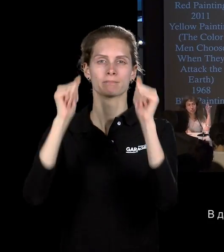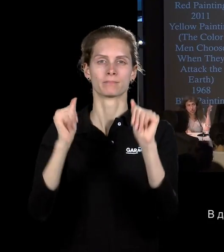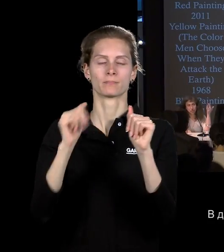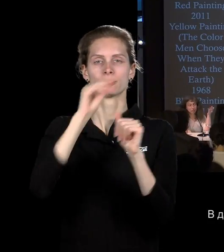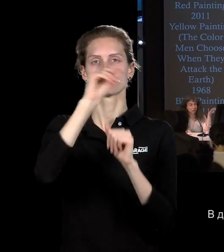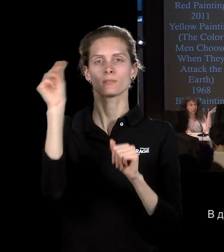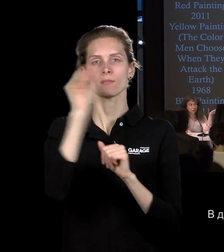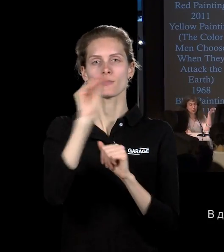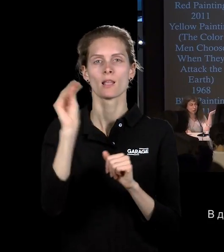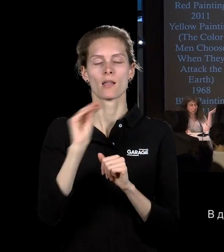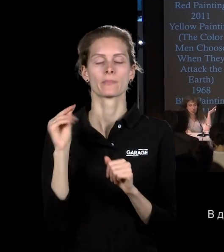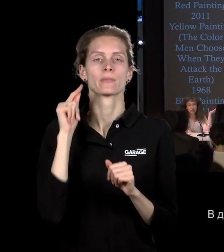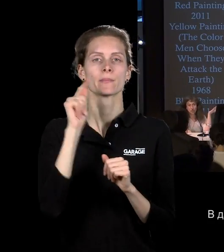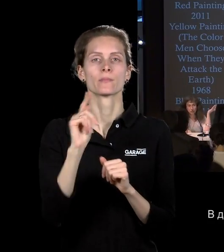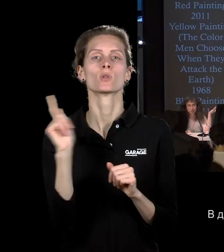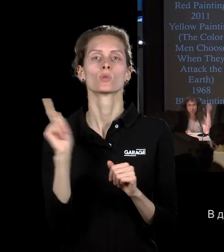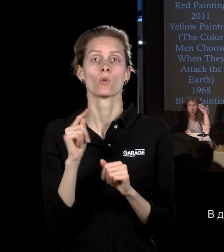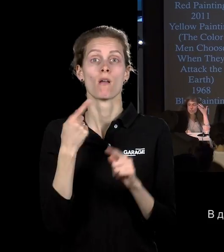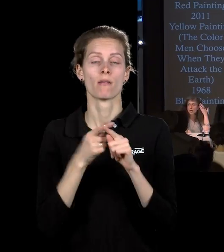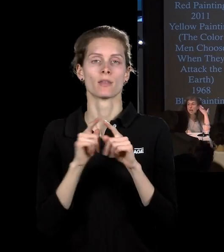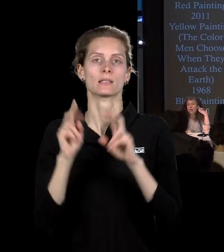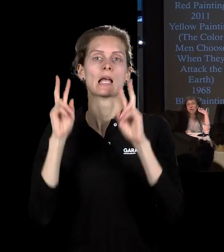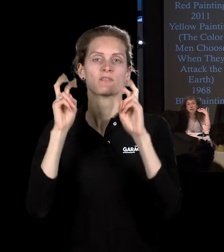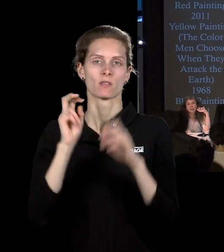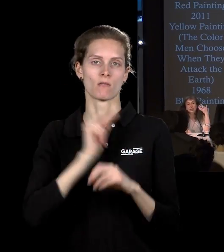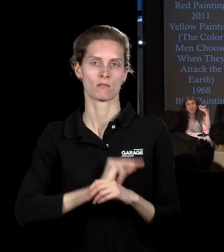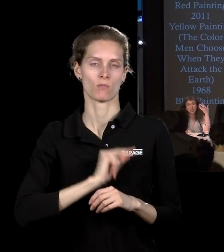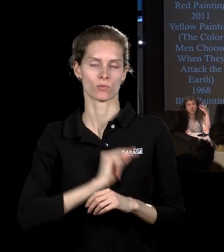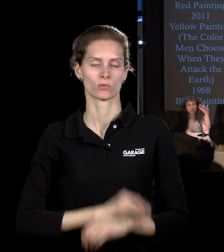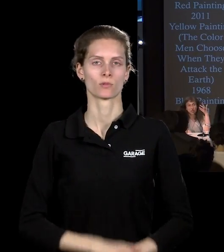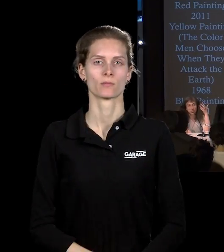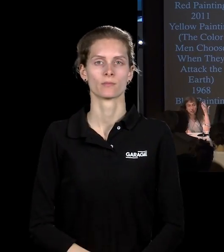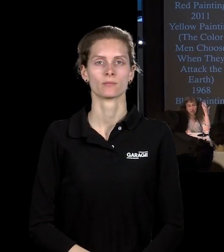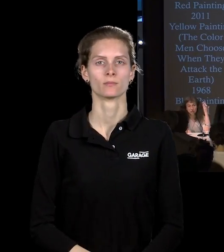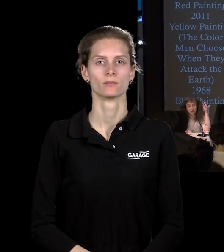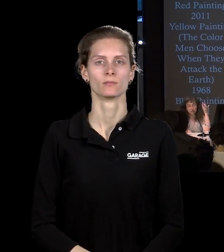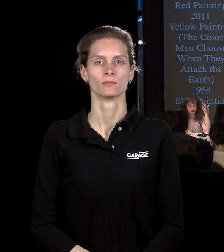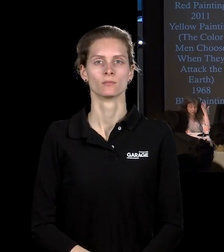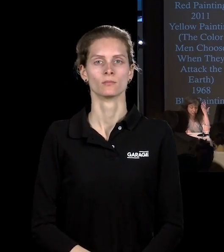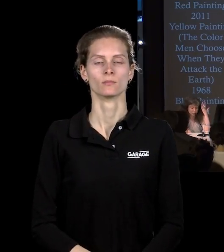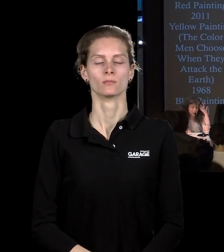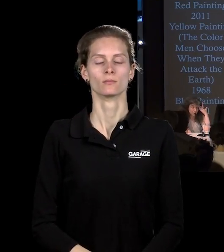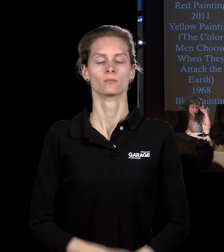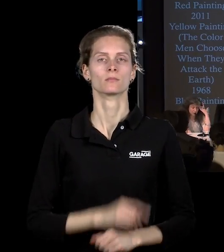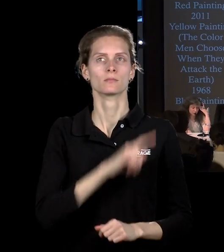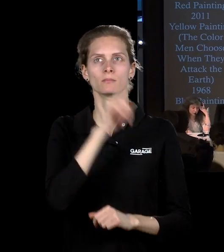данном случае это была вот надпись, была, собственно, название работы. Естественно, это отсылка к традиции